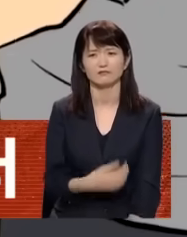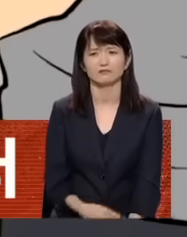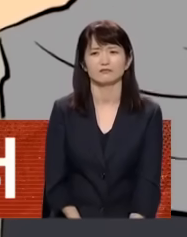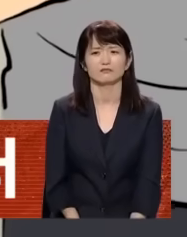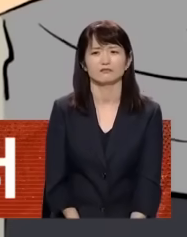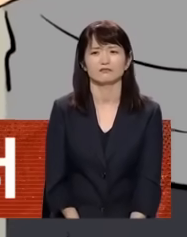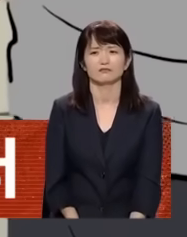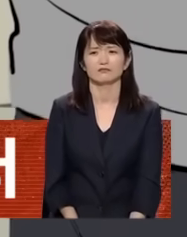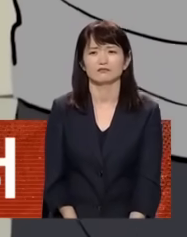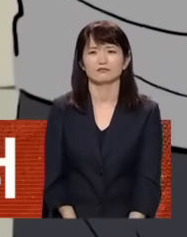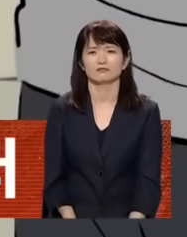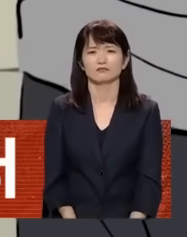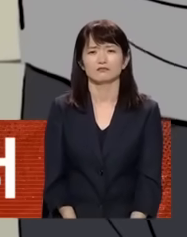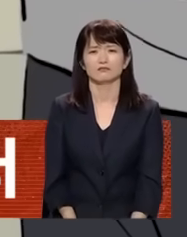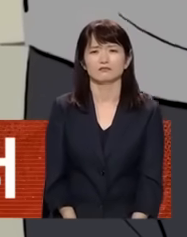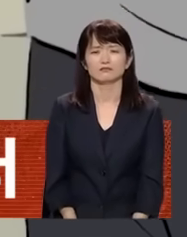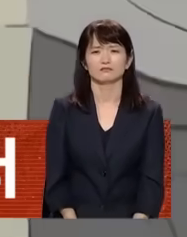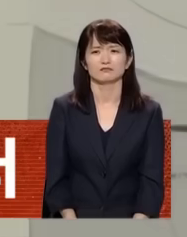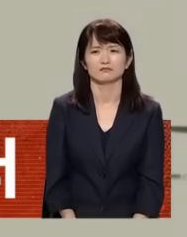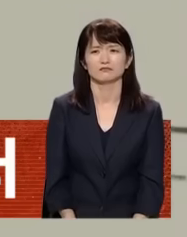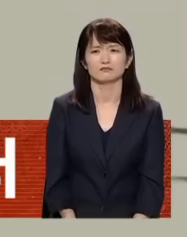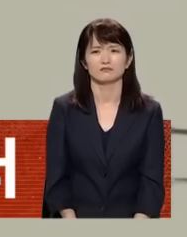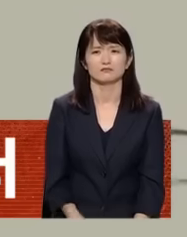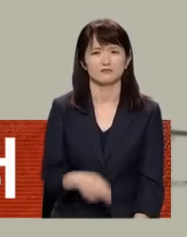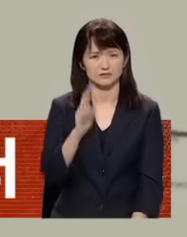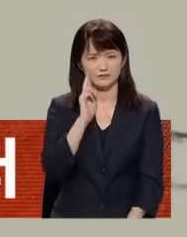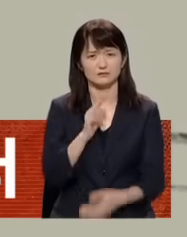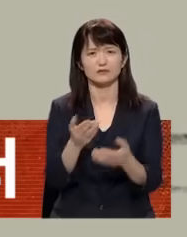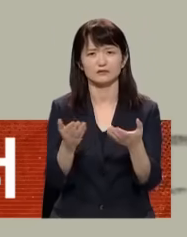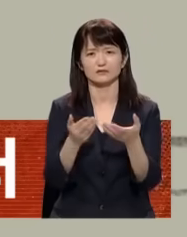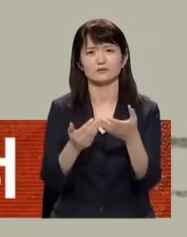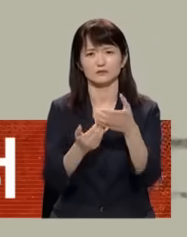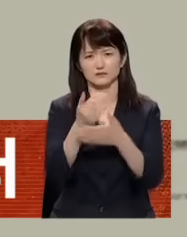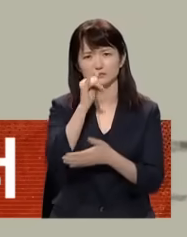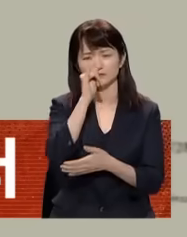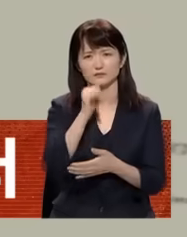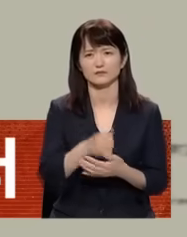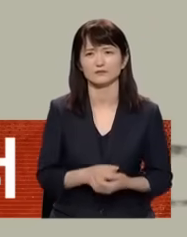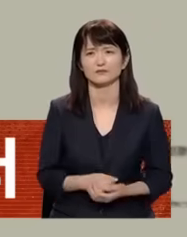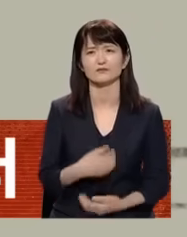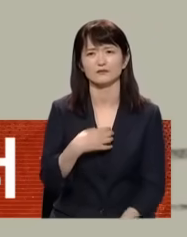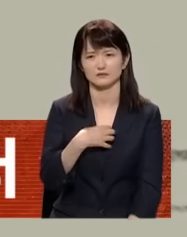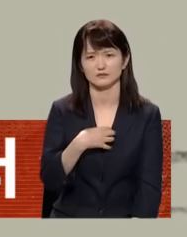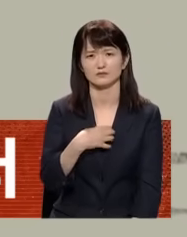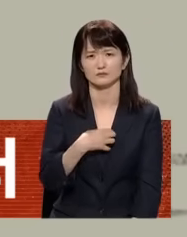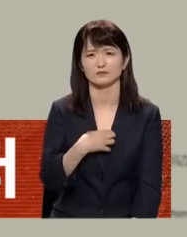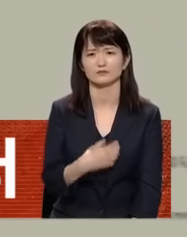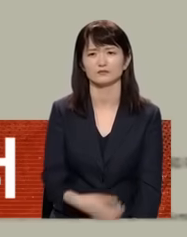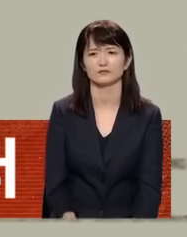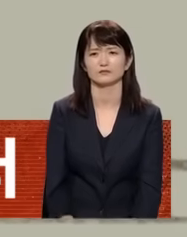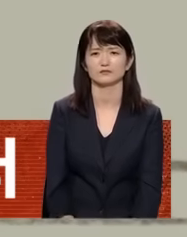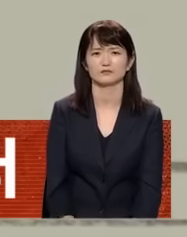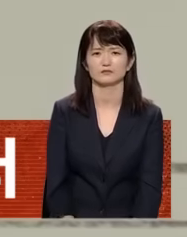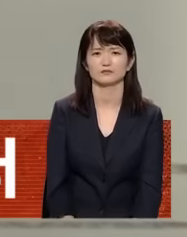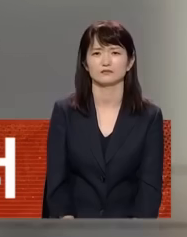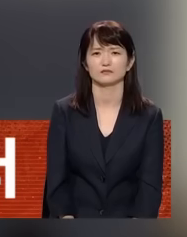더 정말 극단적인 일에 벌어질 수도 있거든요 굉장히 저는 위험하다고 보입니다